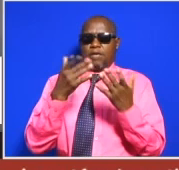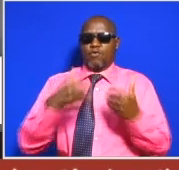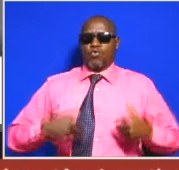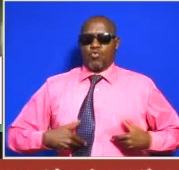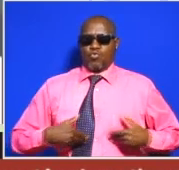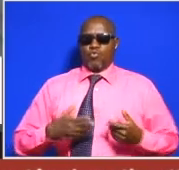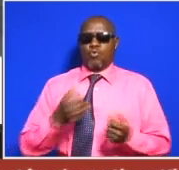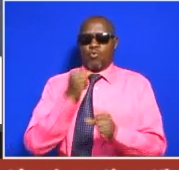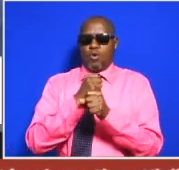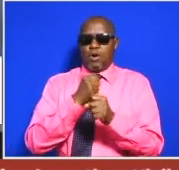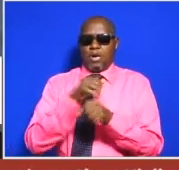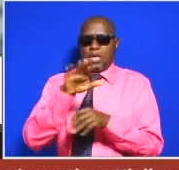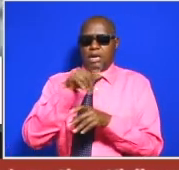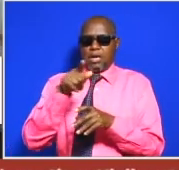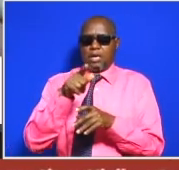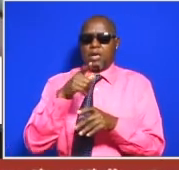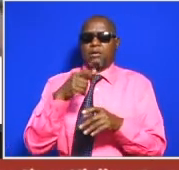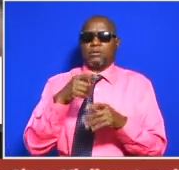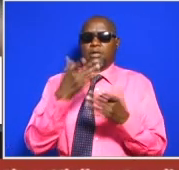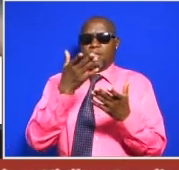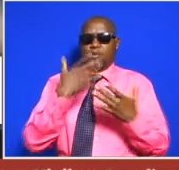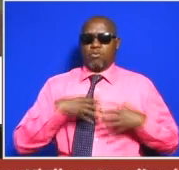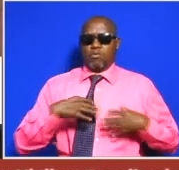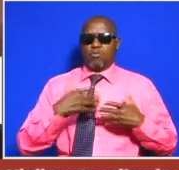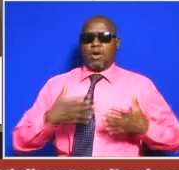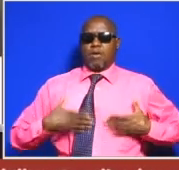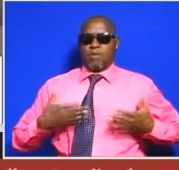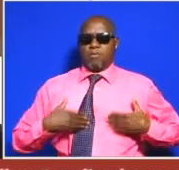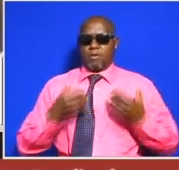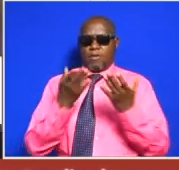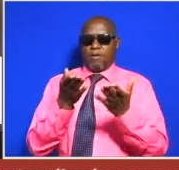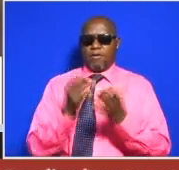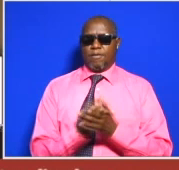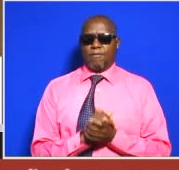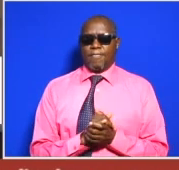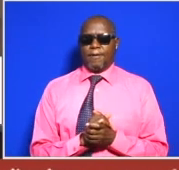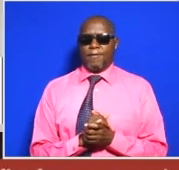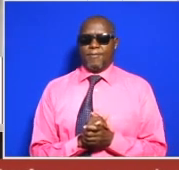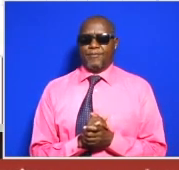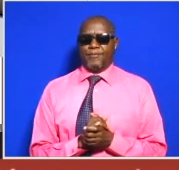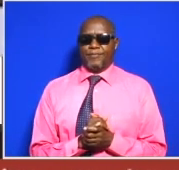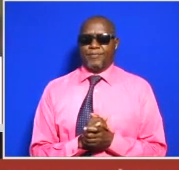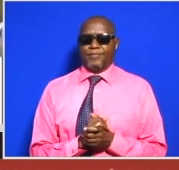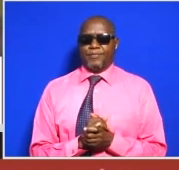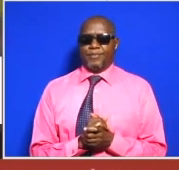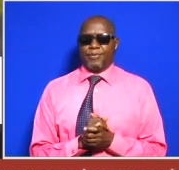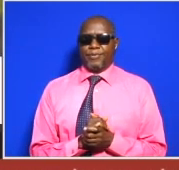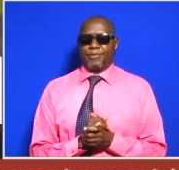jambo ambalo limefurahiwa mno na wakazi hawa. Kazi yoyote ndogo ndogo ama kubwa kubwa, bora kuna